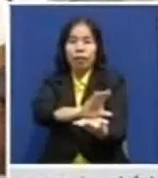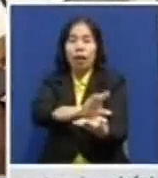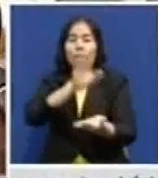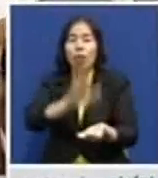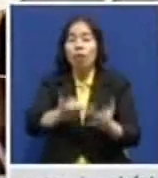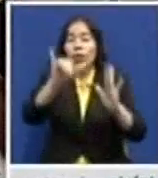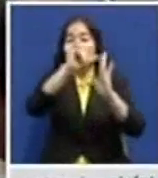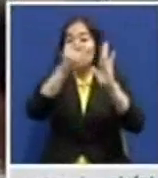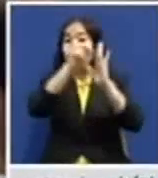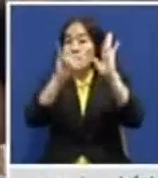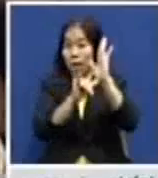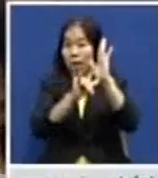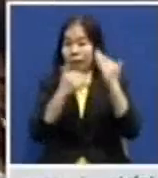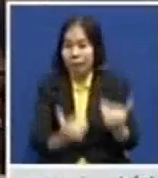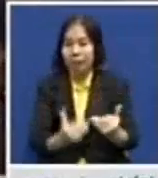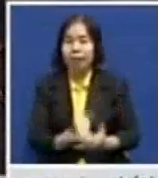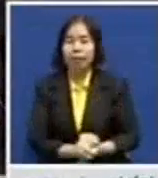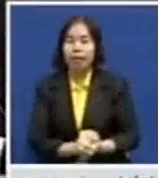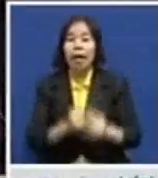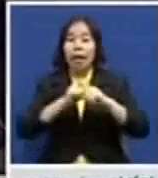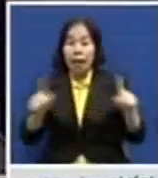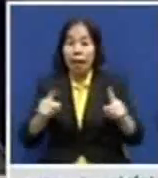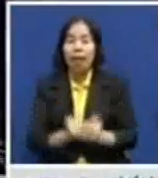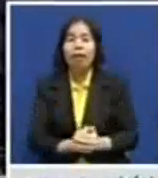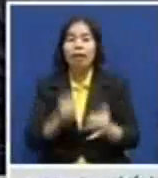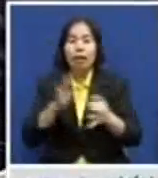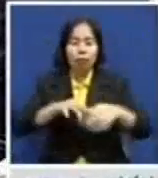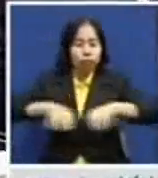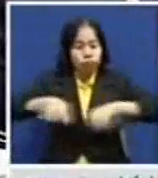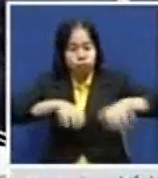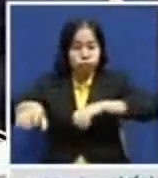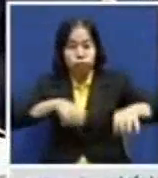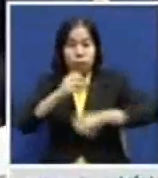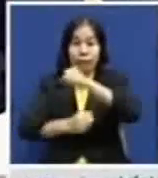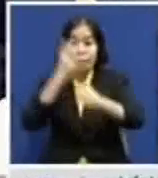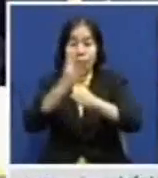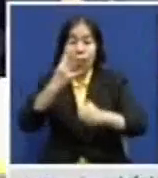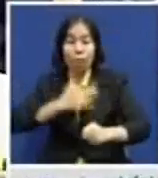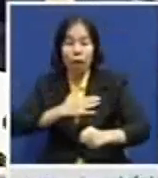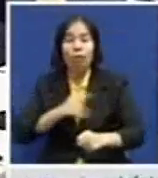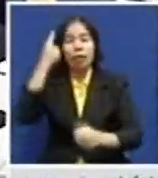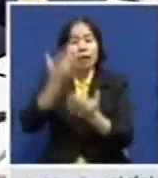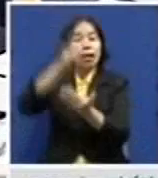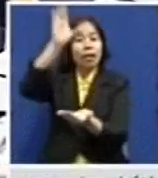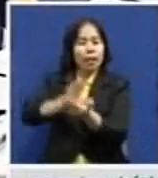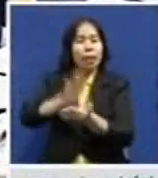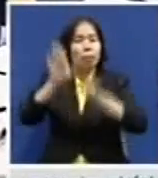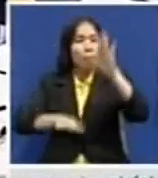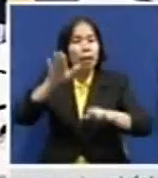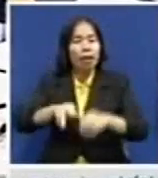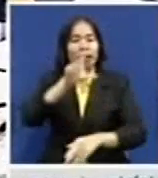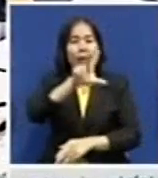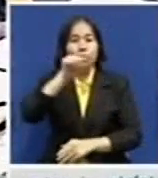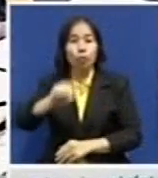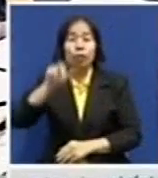บายดังกล่าวนะซึ่งในช่วงระยะเวลาการบริหารประเทศของรัฐบาลคาดว่างบประมาณประจำปีอยู่ในระดับเฉลี่ยประมาณ